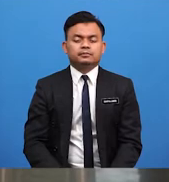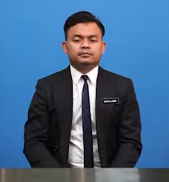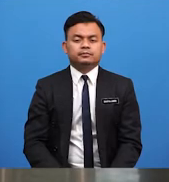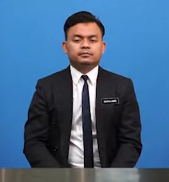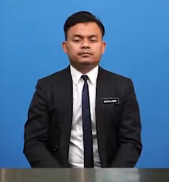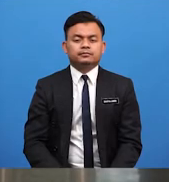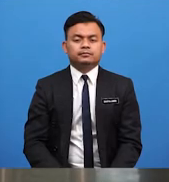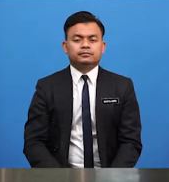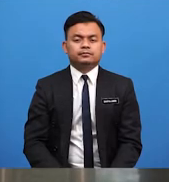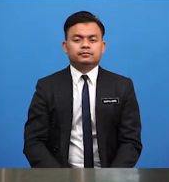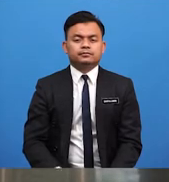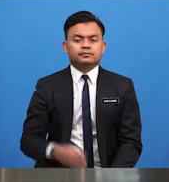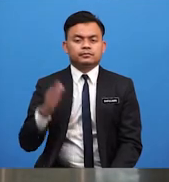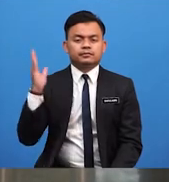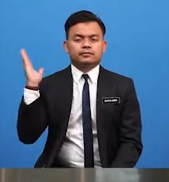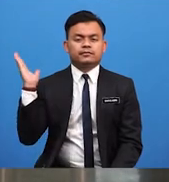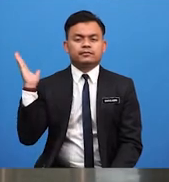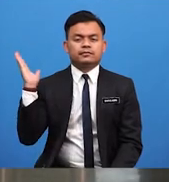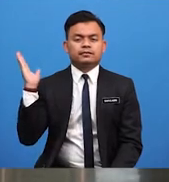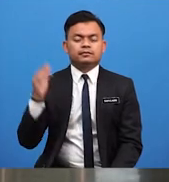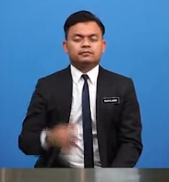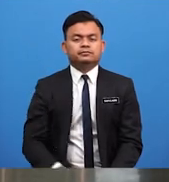Daun pandan.